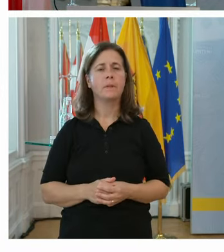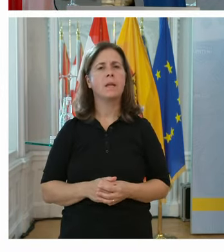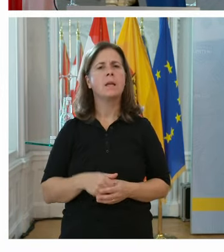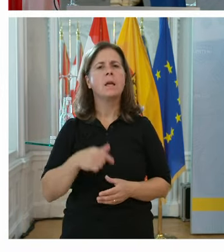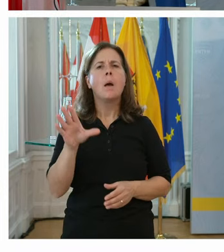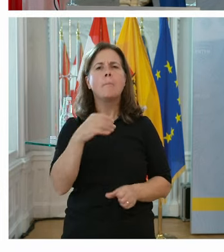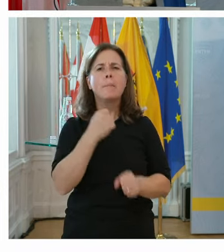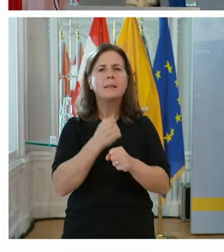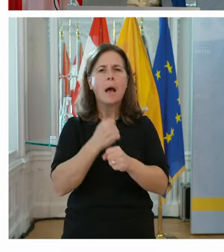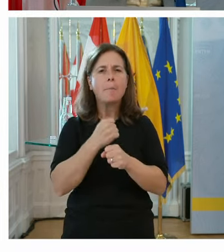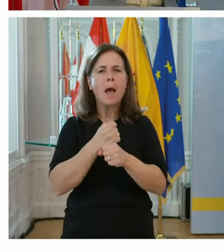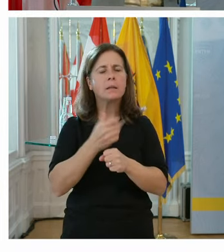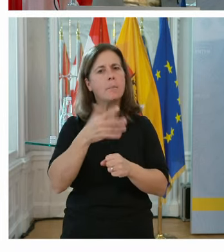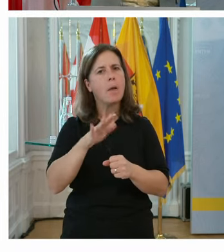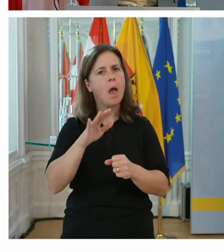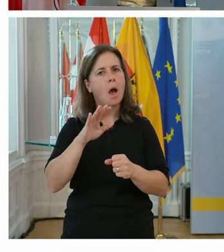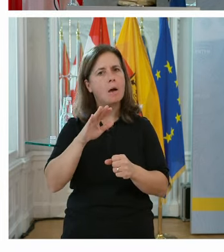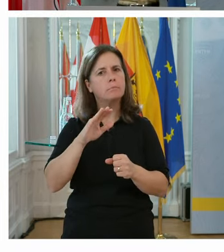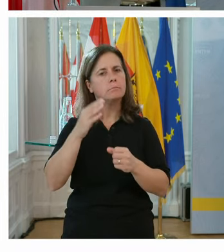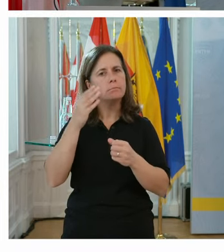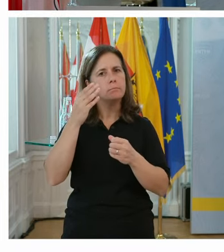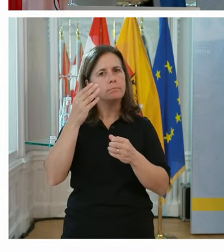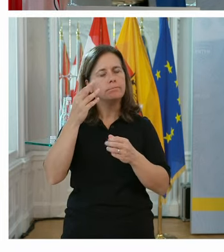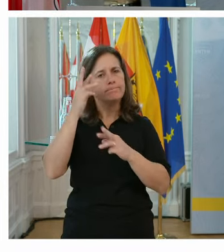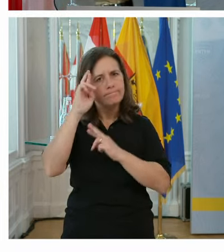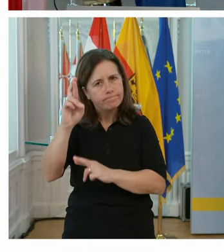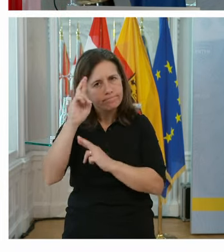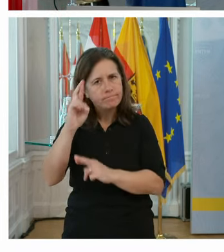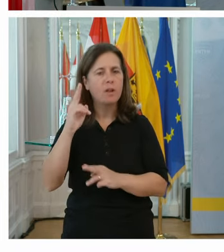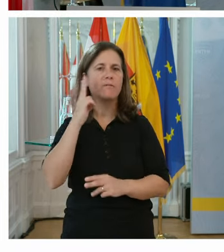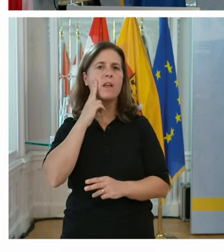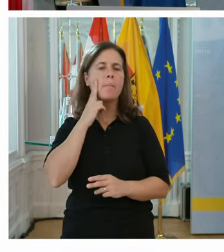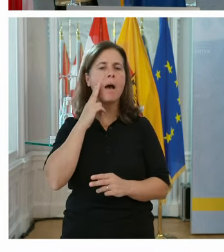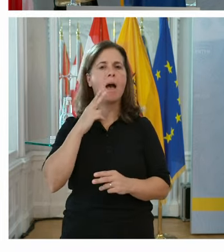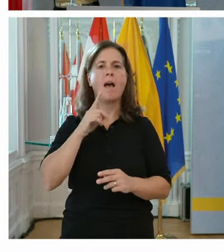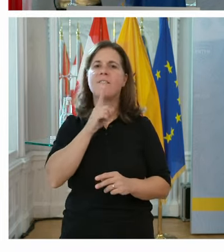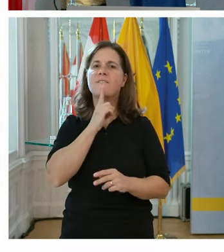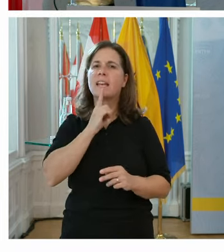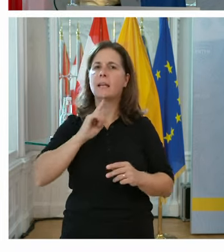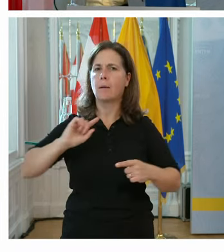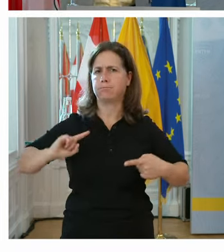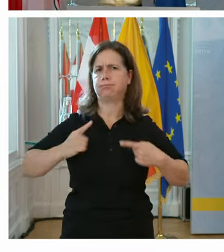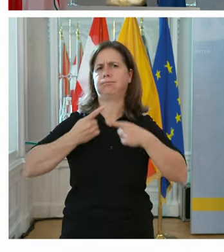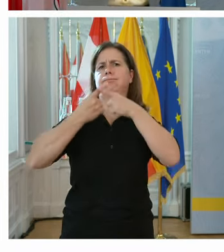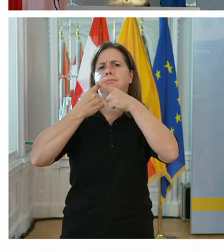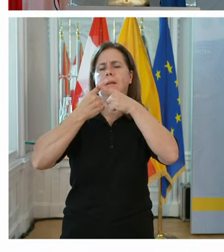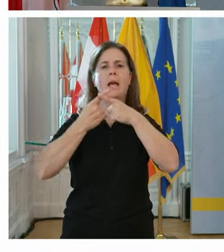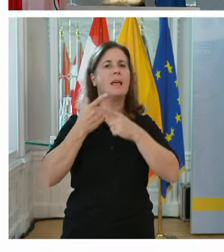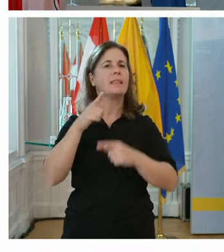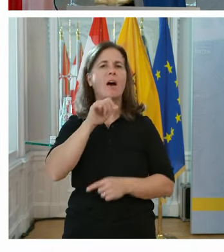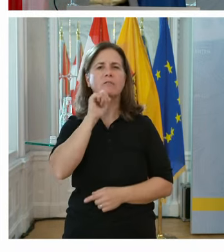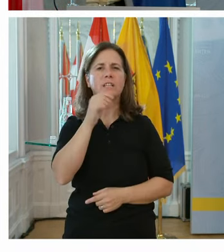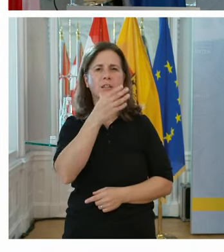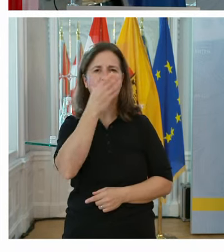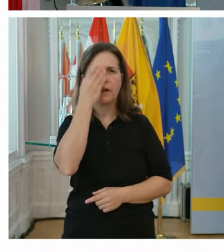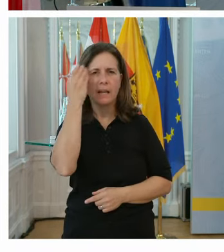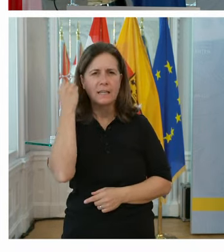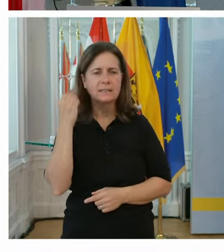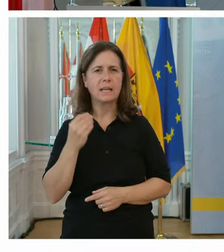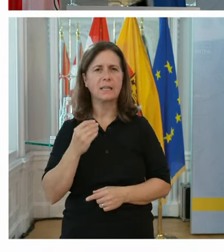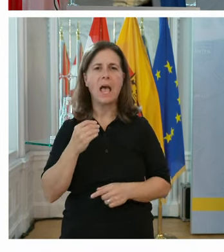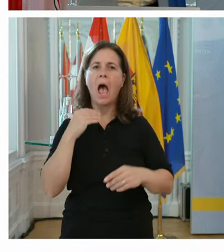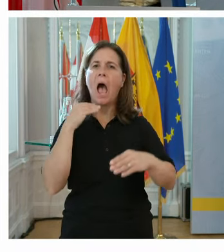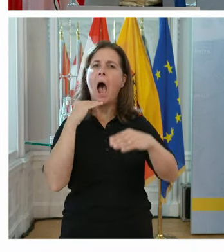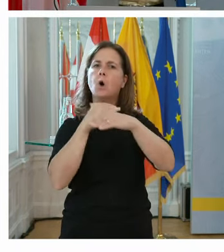im Unternehmen erhöht sich, es kommt zu weniger Fluktuation und natürlich darf man das auch nicht vergessen, wenn es um Ausgleichstaxe